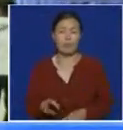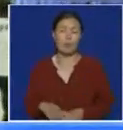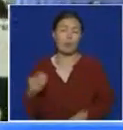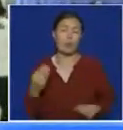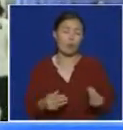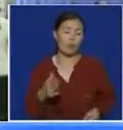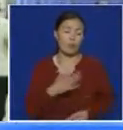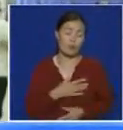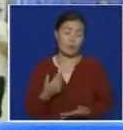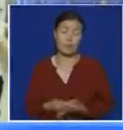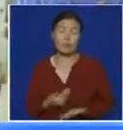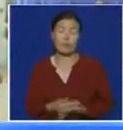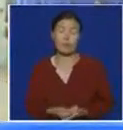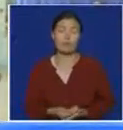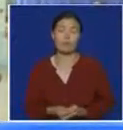біздер деген